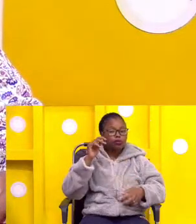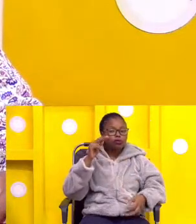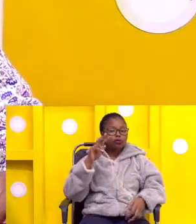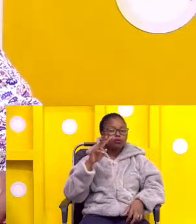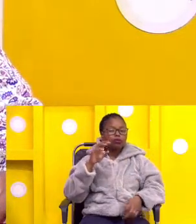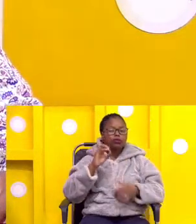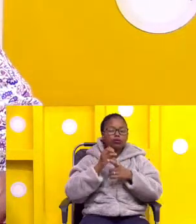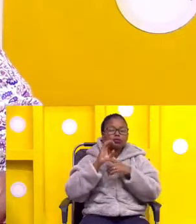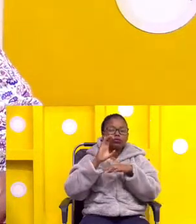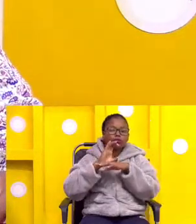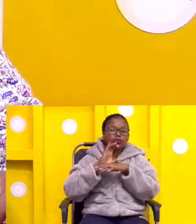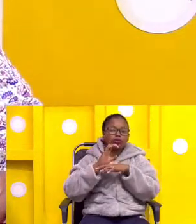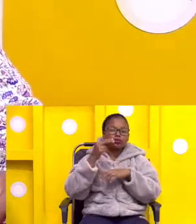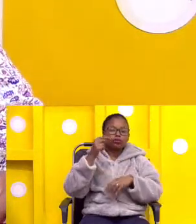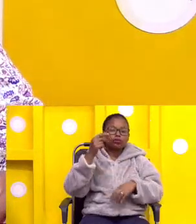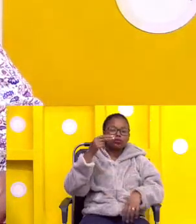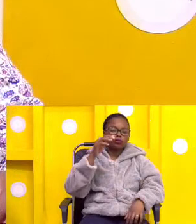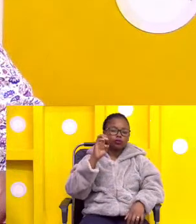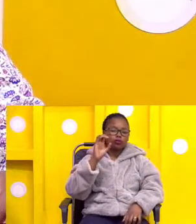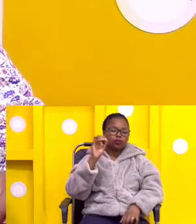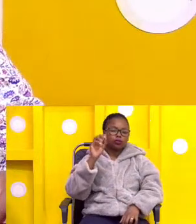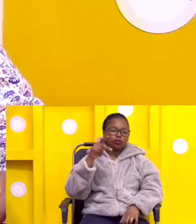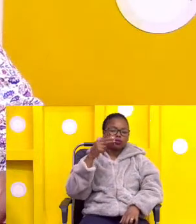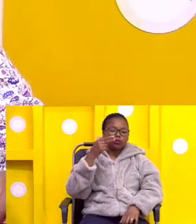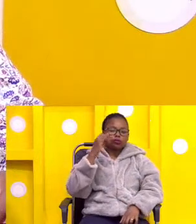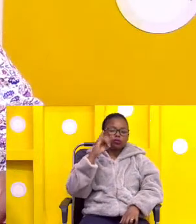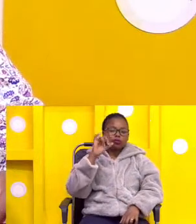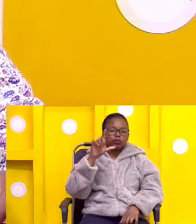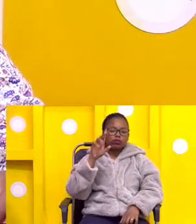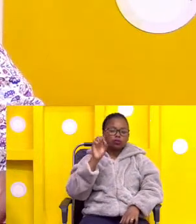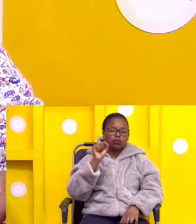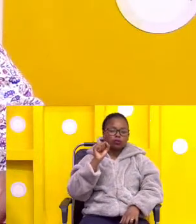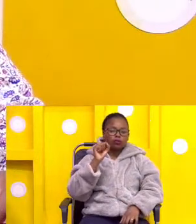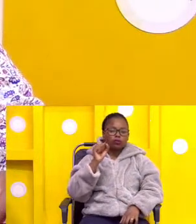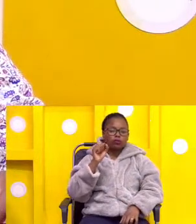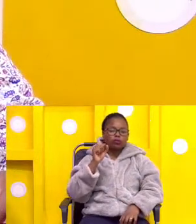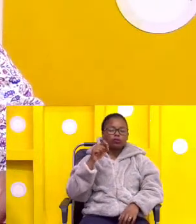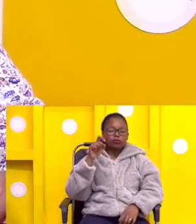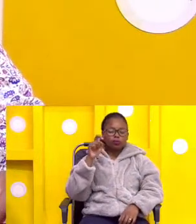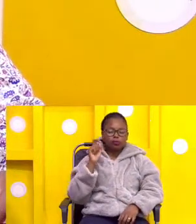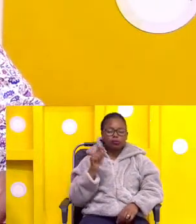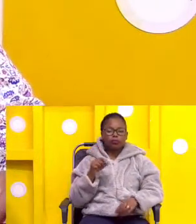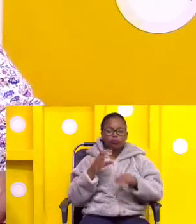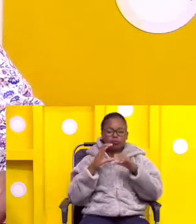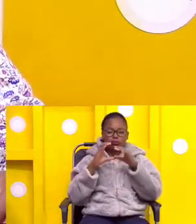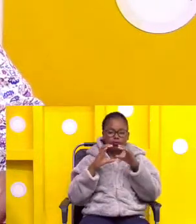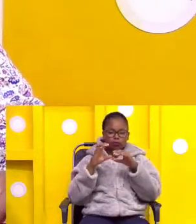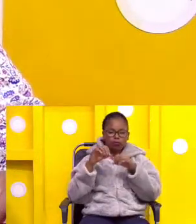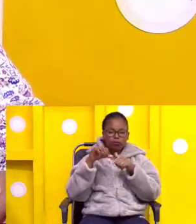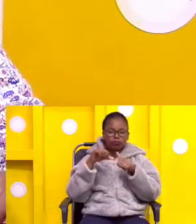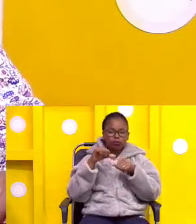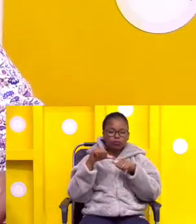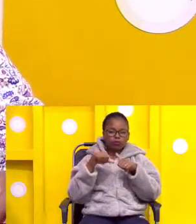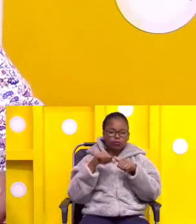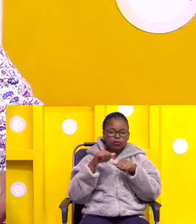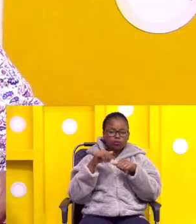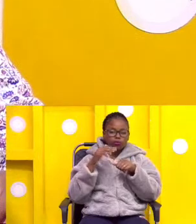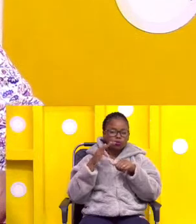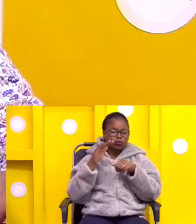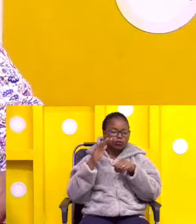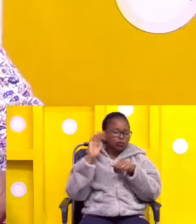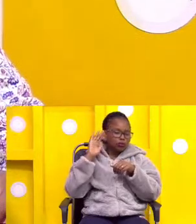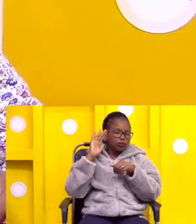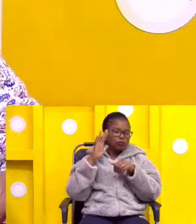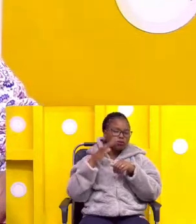Church. Ehe. He no doge toko mealidia. Na igwe na